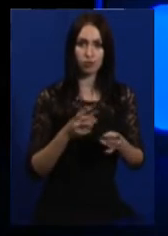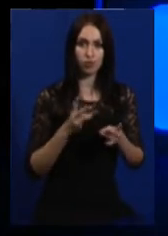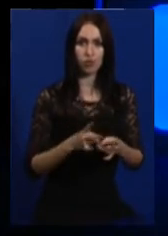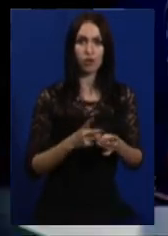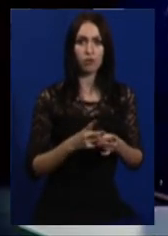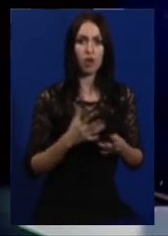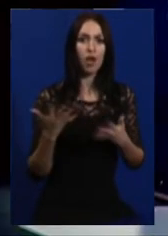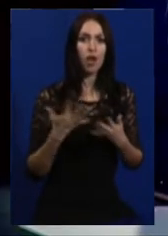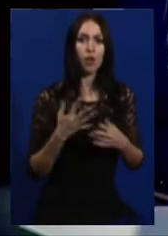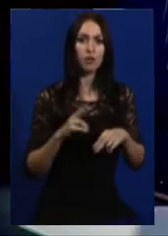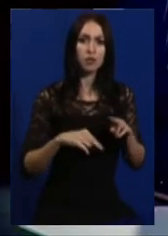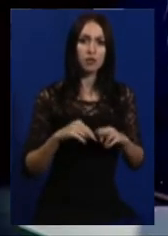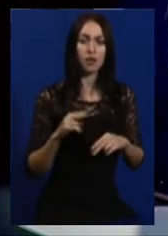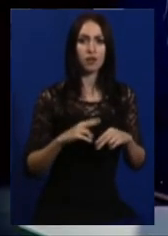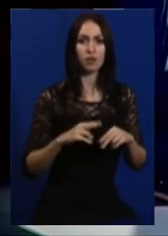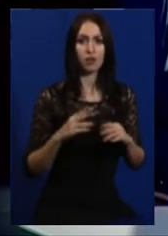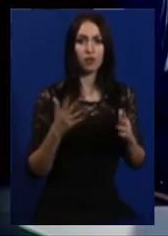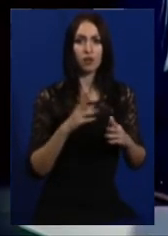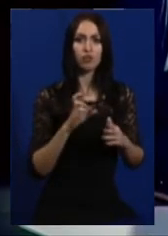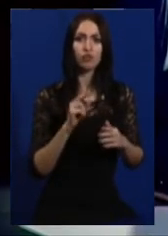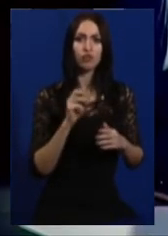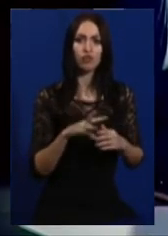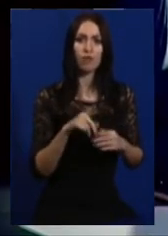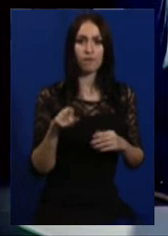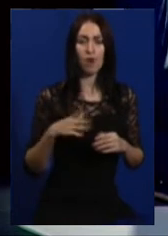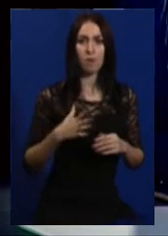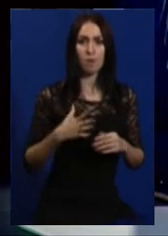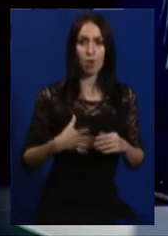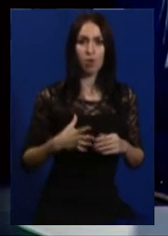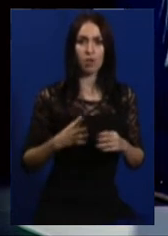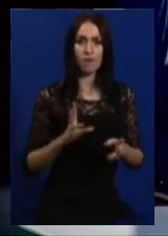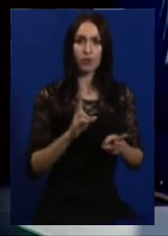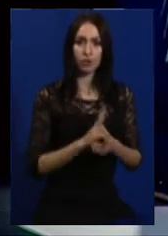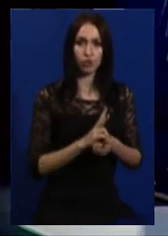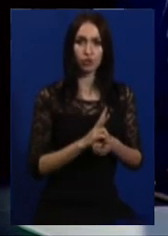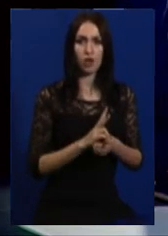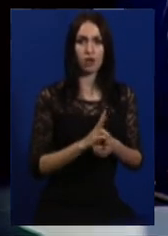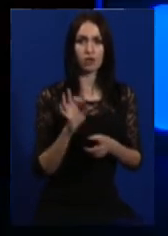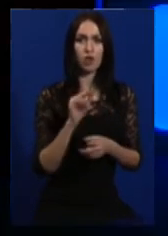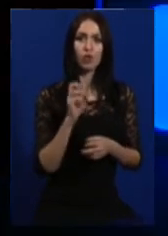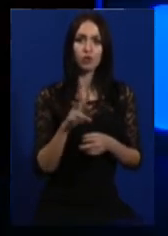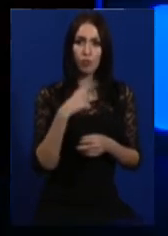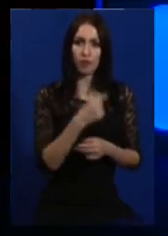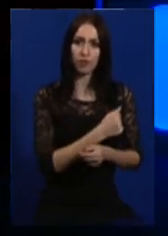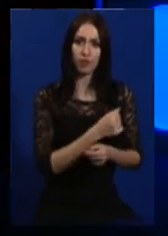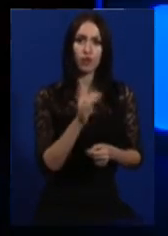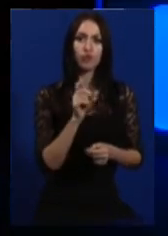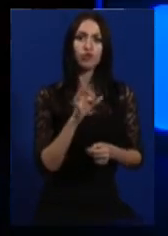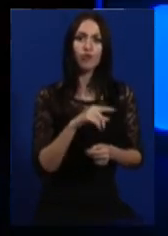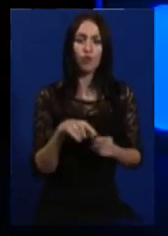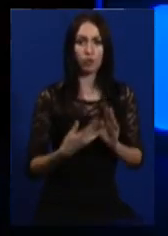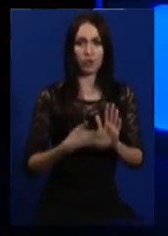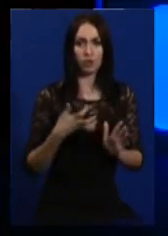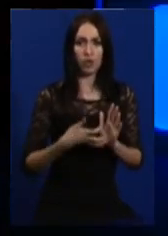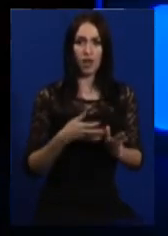лики настроить так вот чем вам доводилось стыка тыс и проще укажет бить и чего им него источая